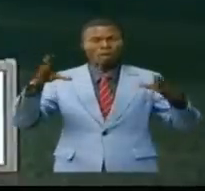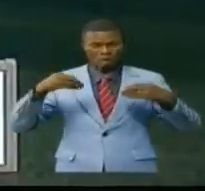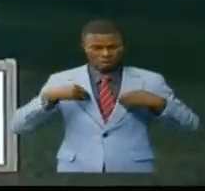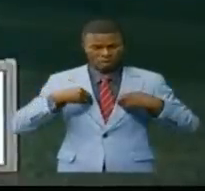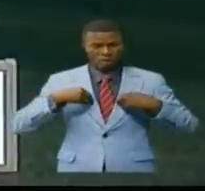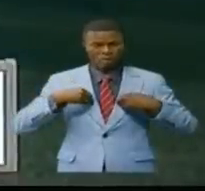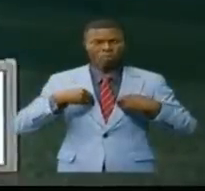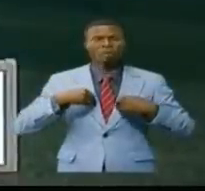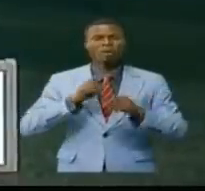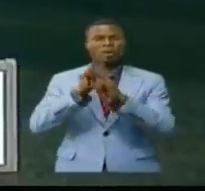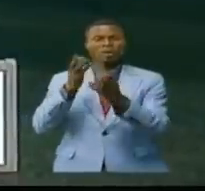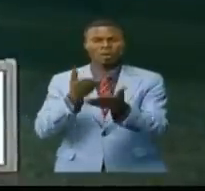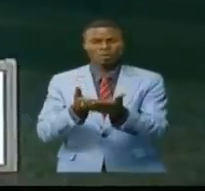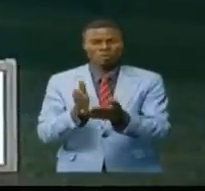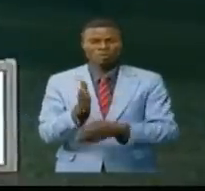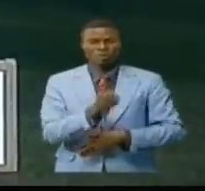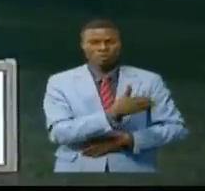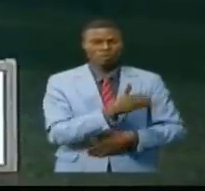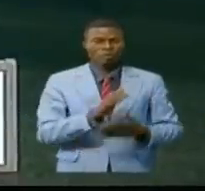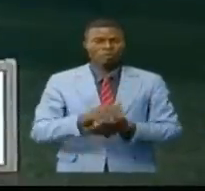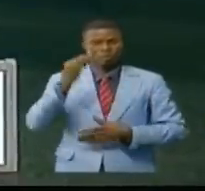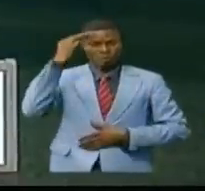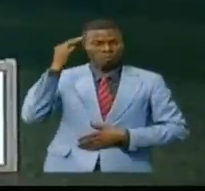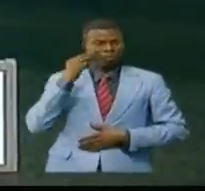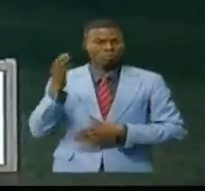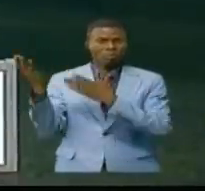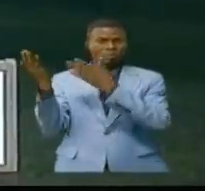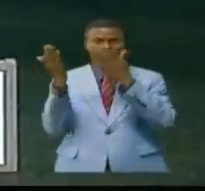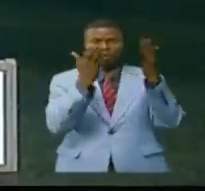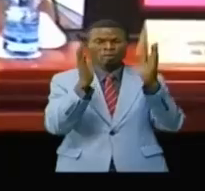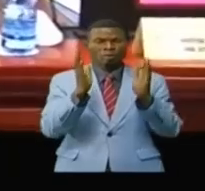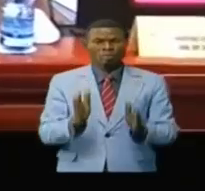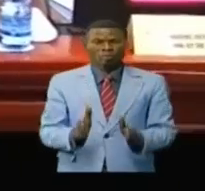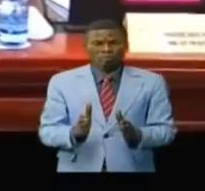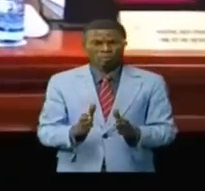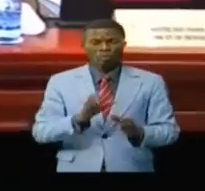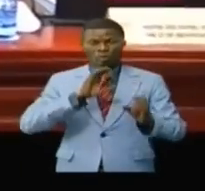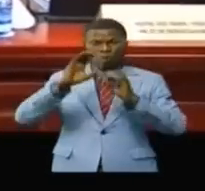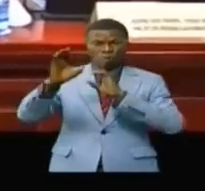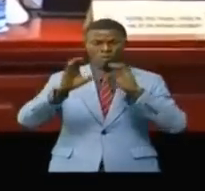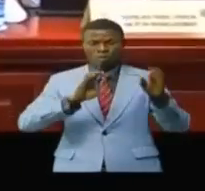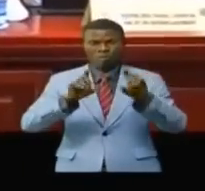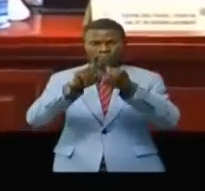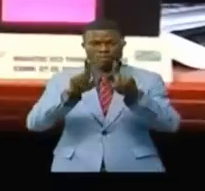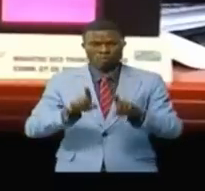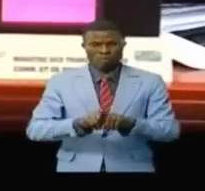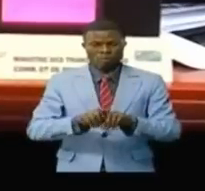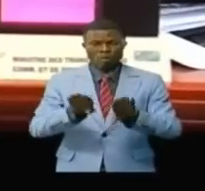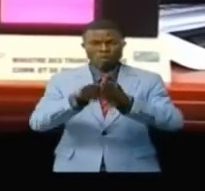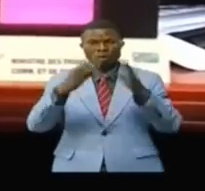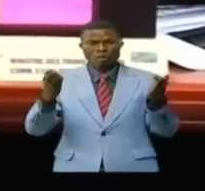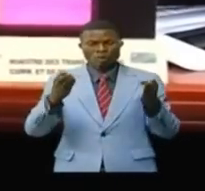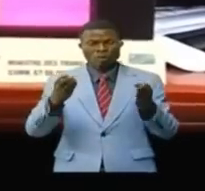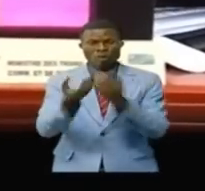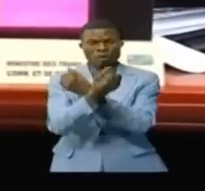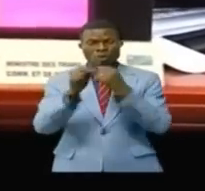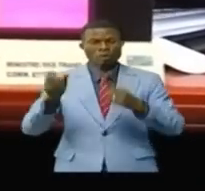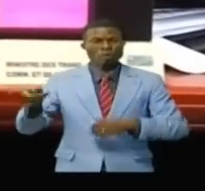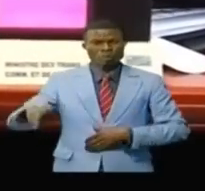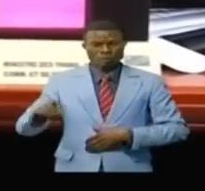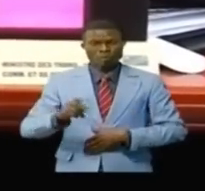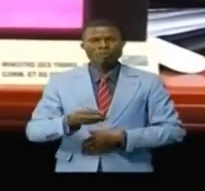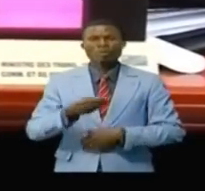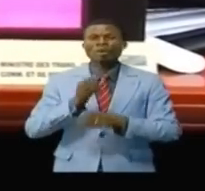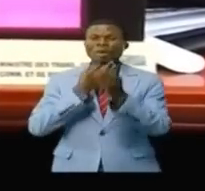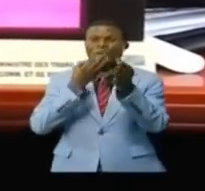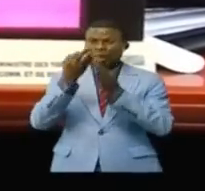note. Le ministre de Transport, Voies des communications et des désenclavements a fait le point